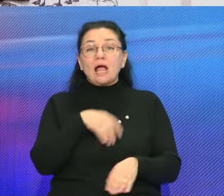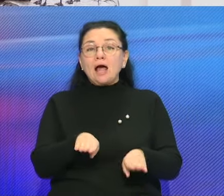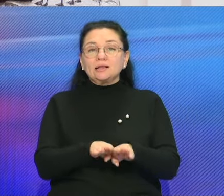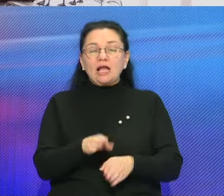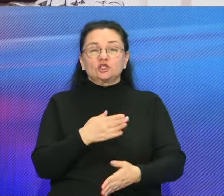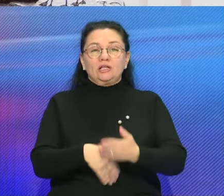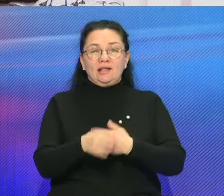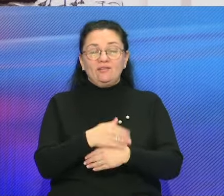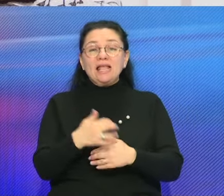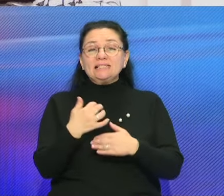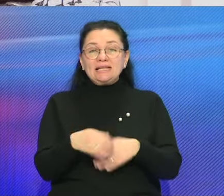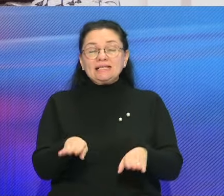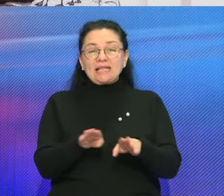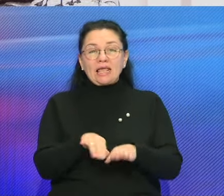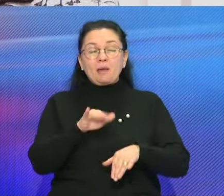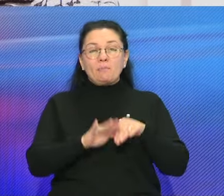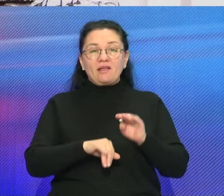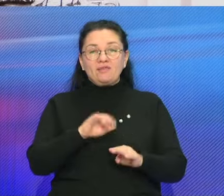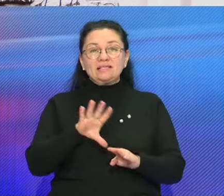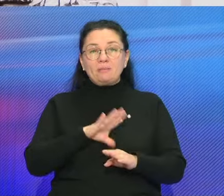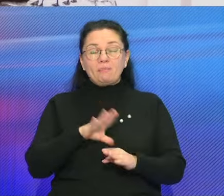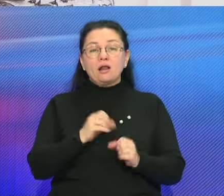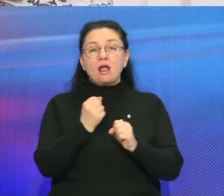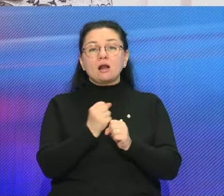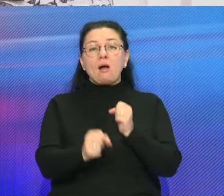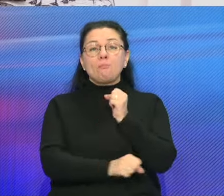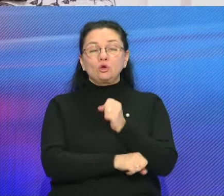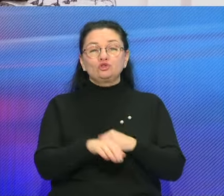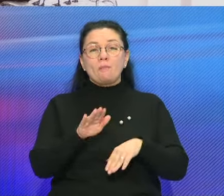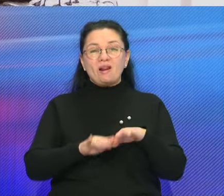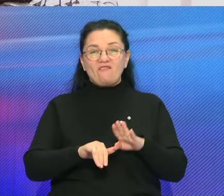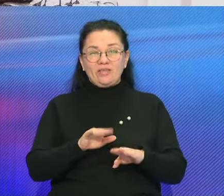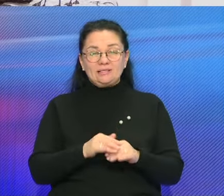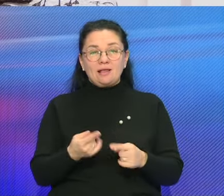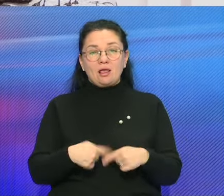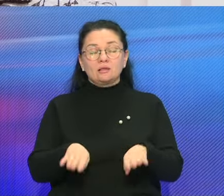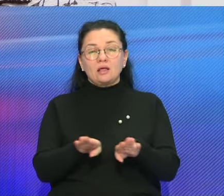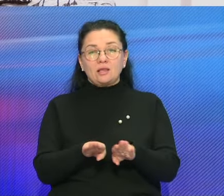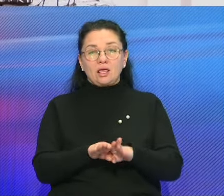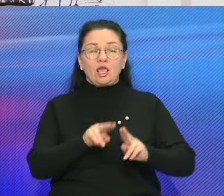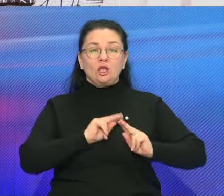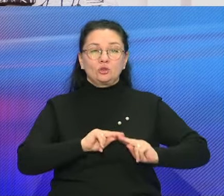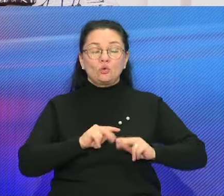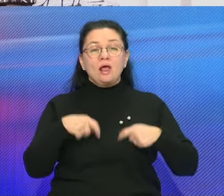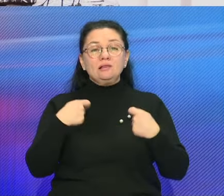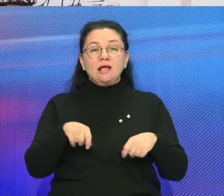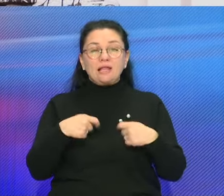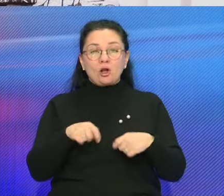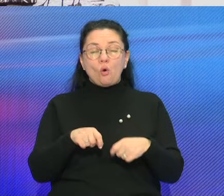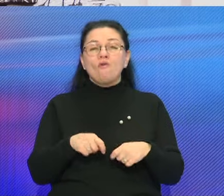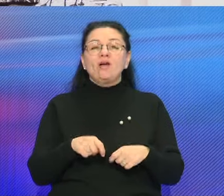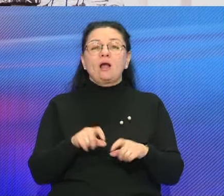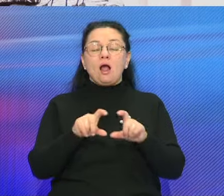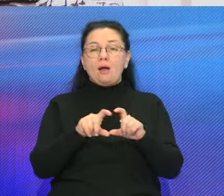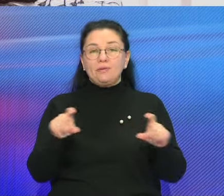среди вакансий в основном, конечно, представлены рабочие профессии. Это такие, значит, труд в торговых объектах, объектах